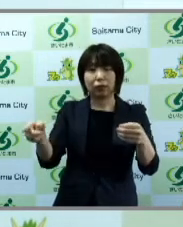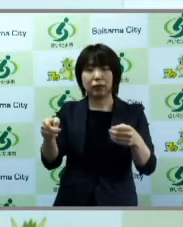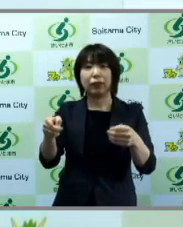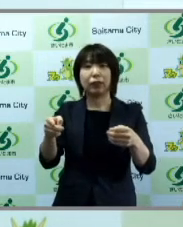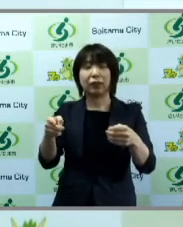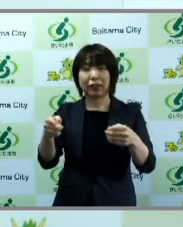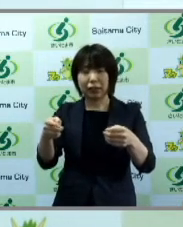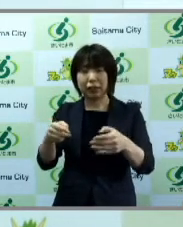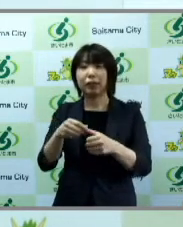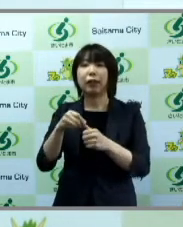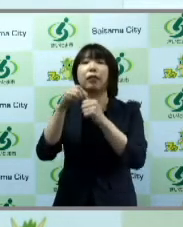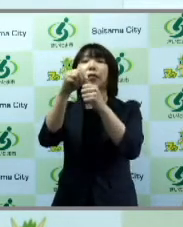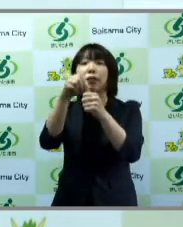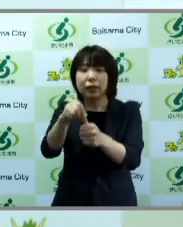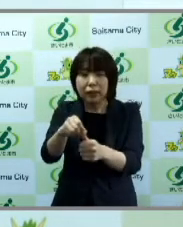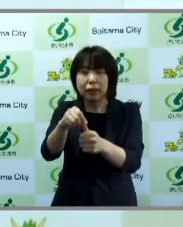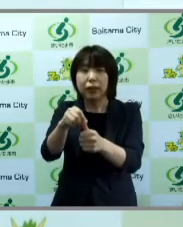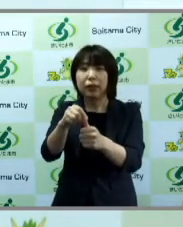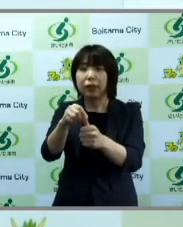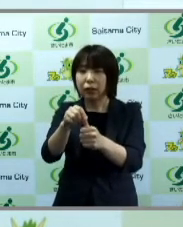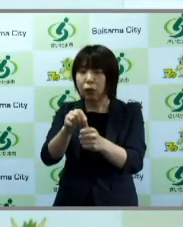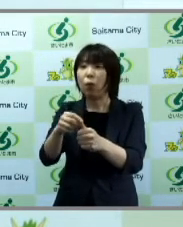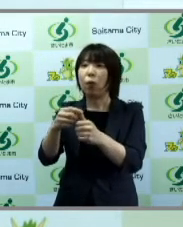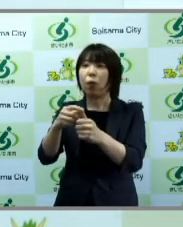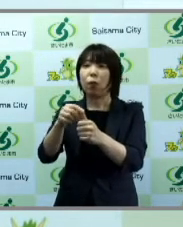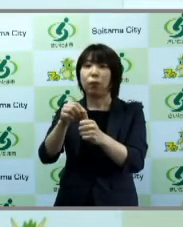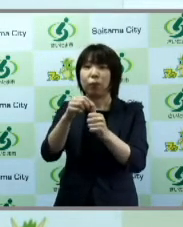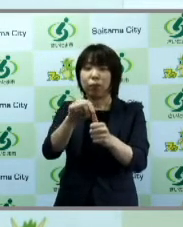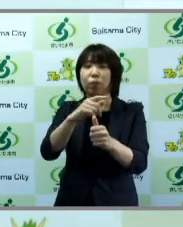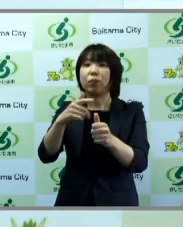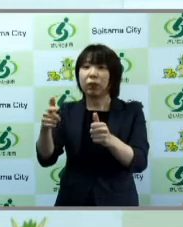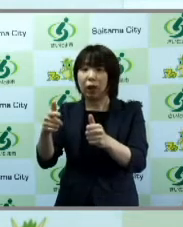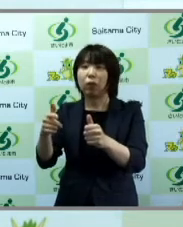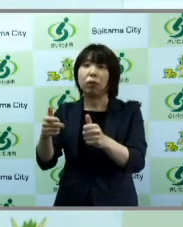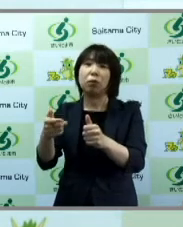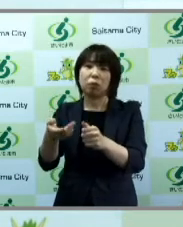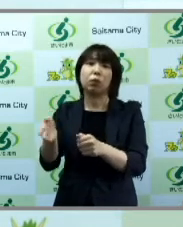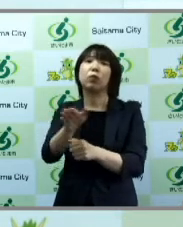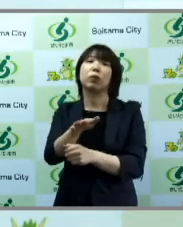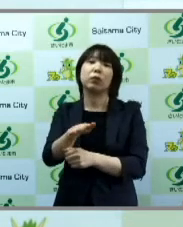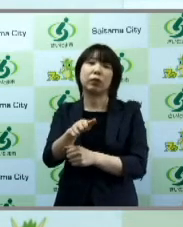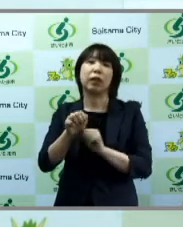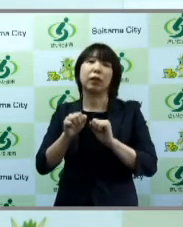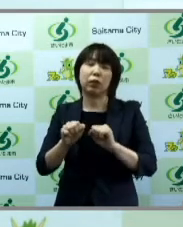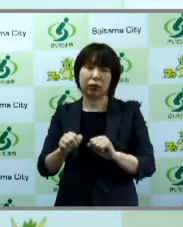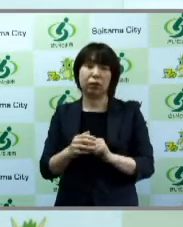も活用させていただきながらやっていくということになるだろうと思います。いずれにしても